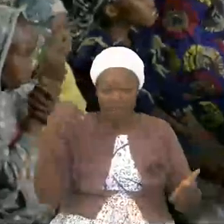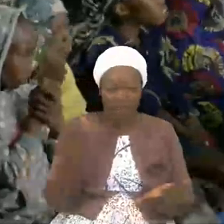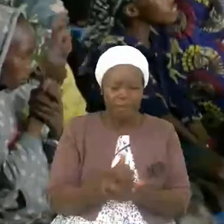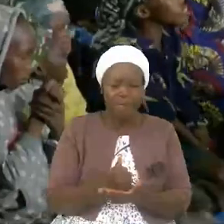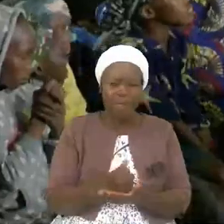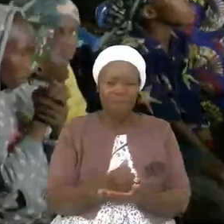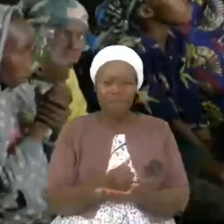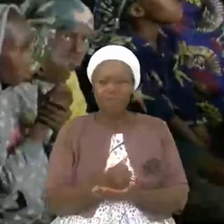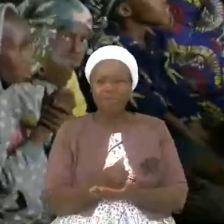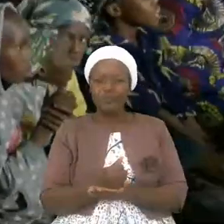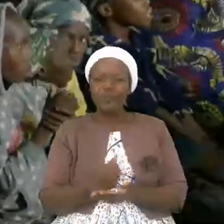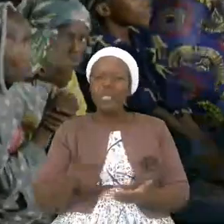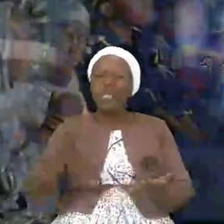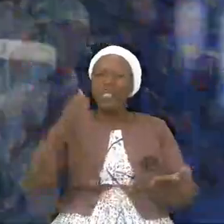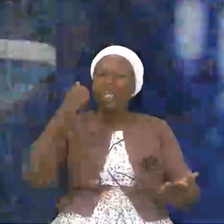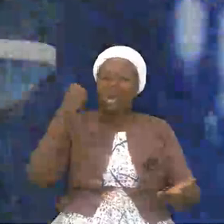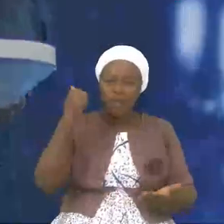Amen.